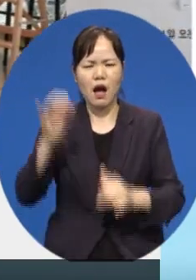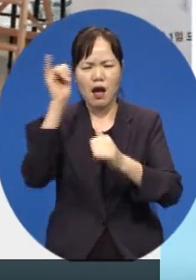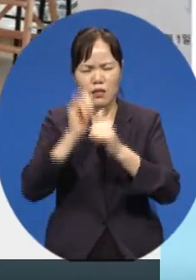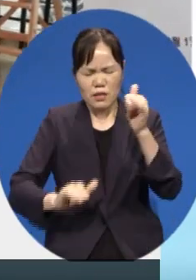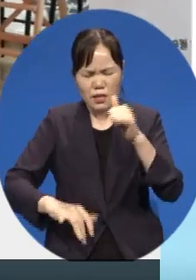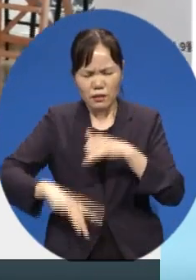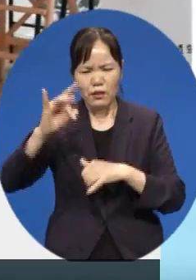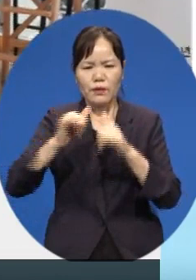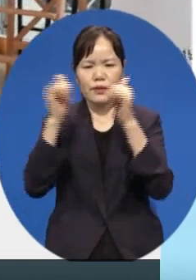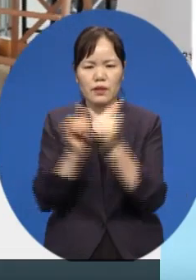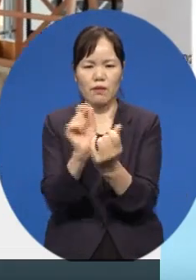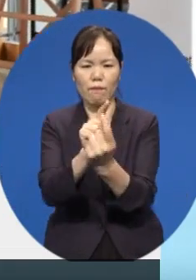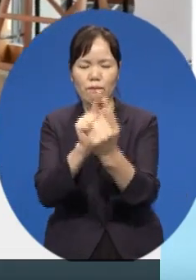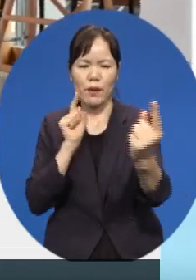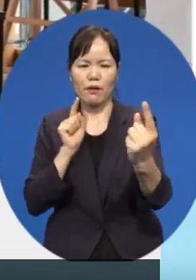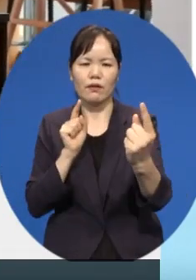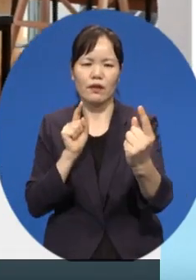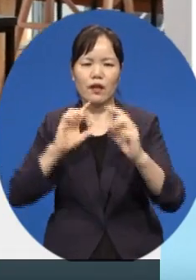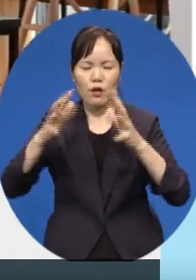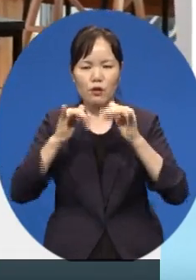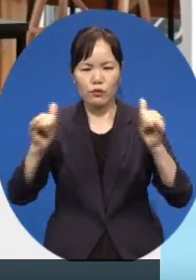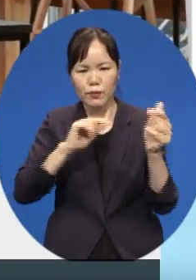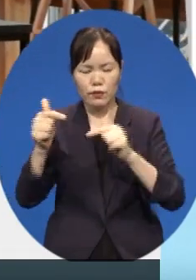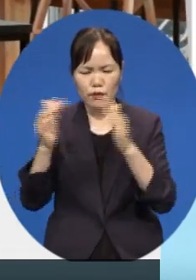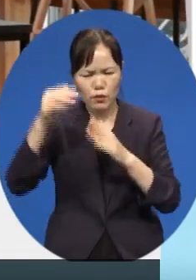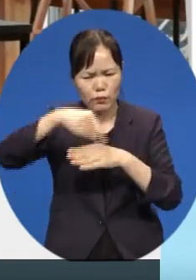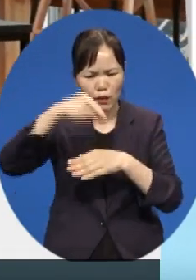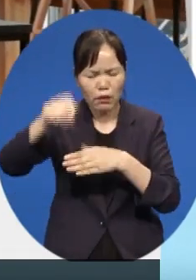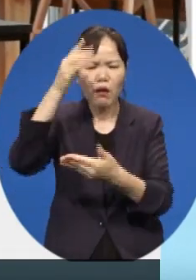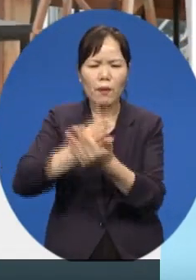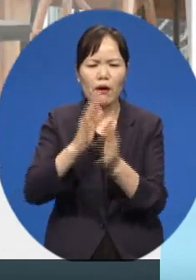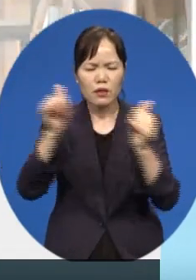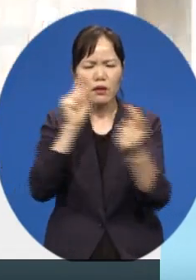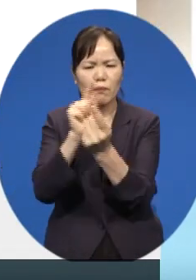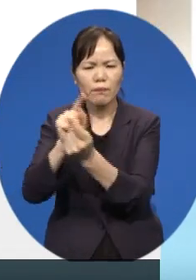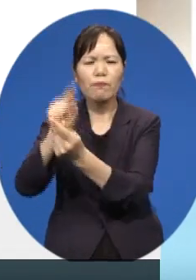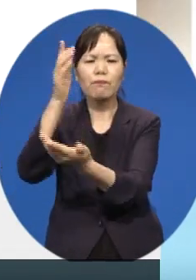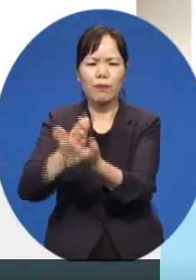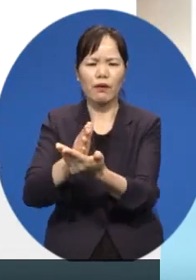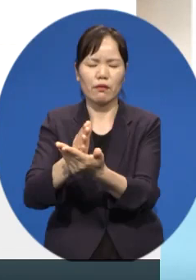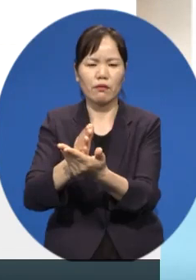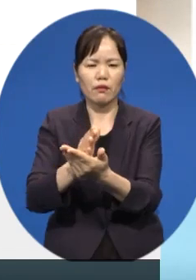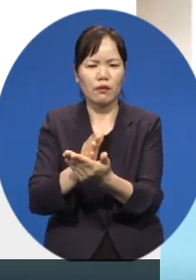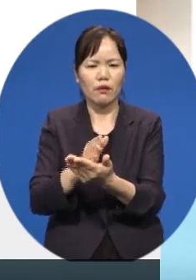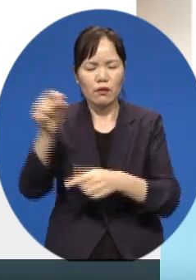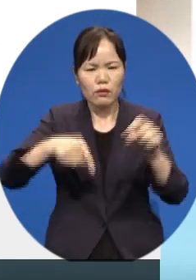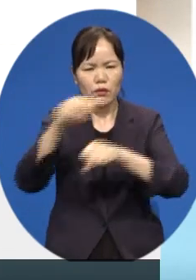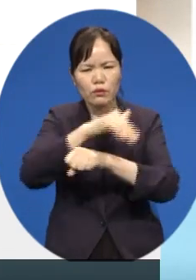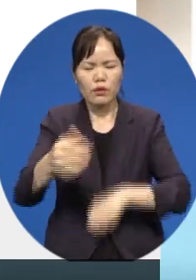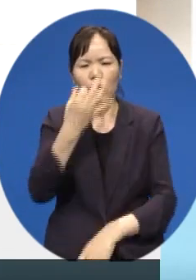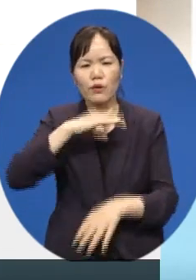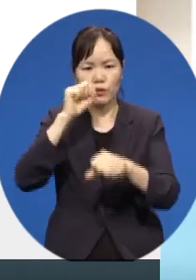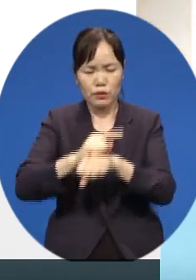초유의 사회적 거리두기라는 겁니다. 국민들 보고 집 밖에 나가지 말고 나가서 사람들 만나지 말고 그런데 이런 정책의